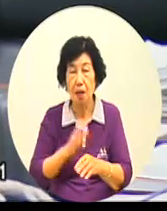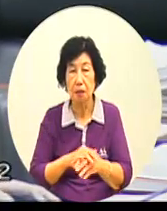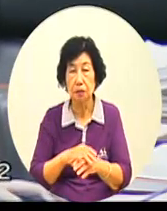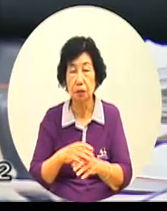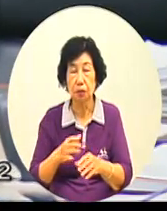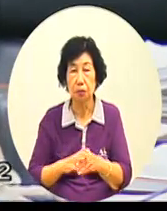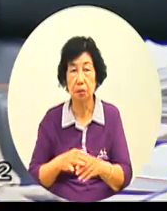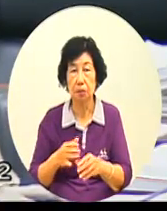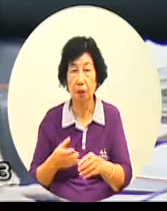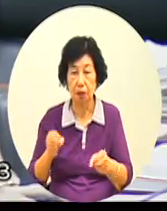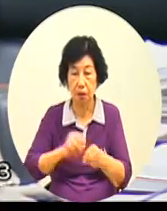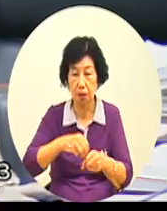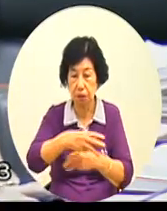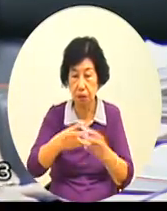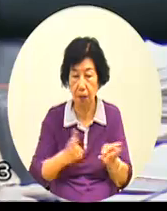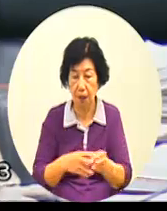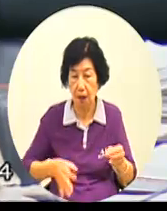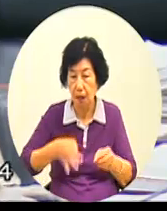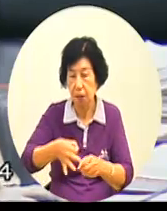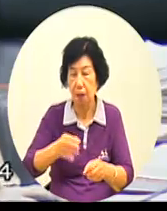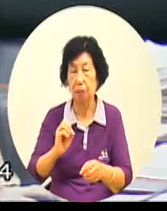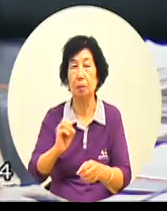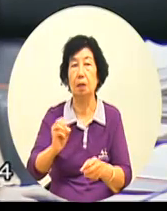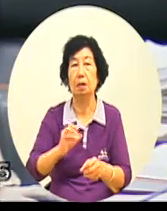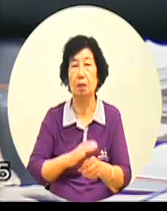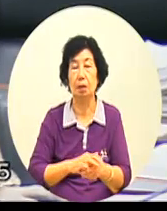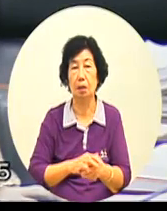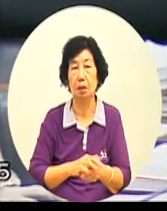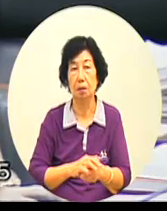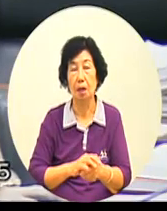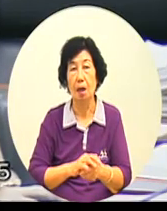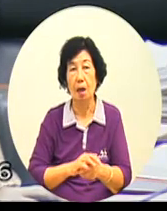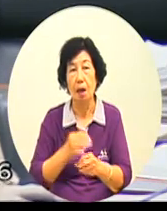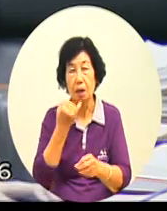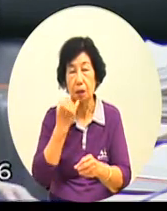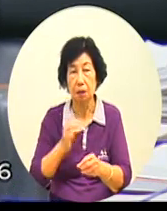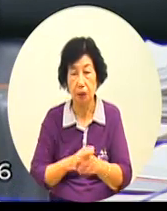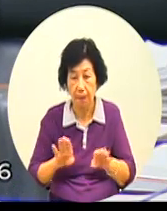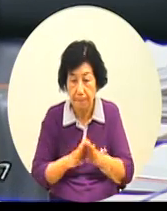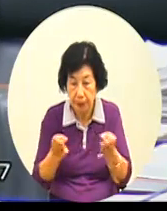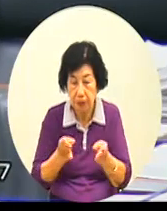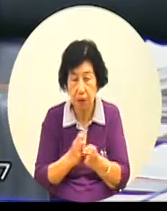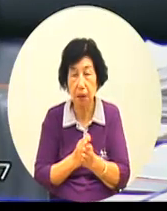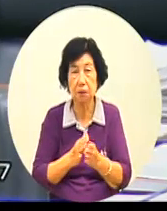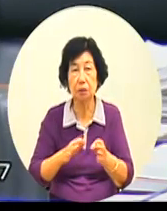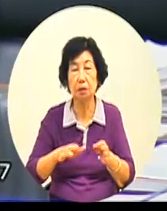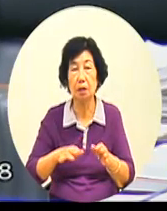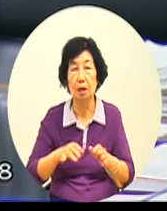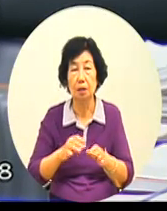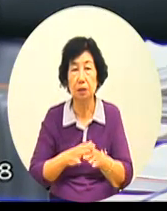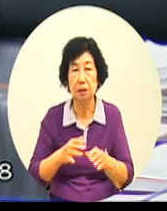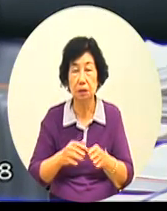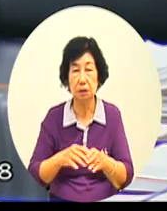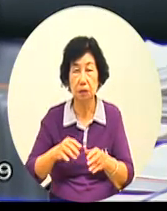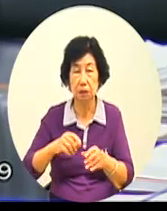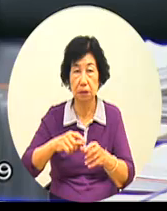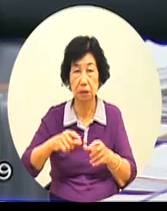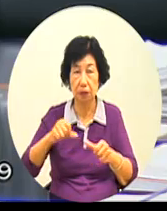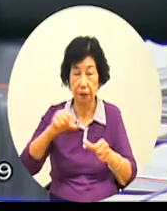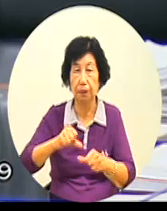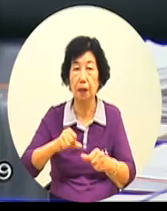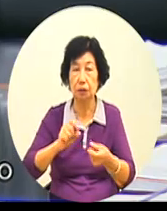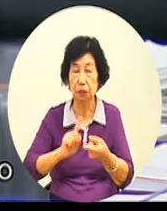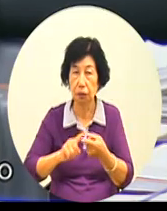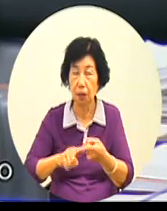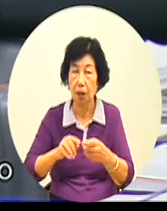为你开罚他，立刻的开罚是有道理的。可是他今天是有发加班费的，只是可